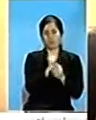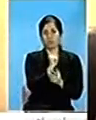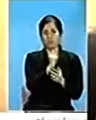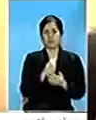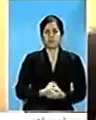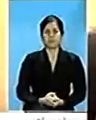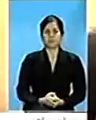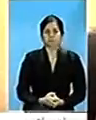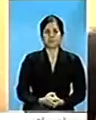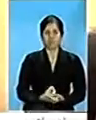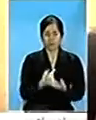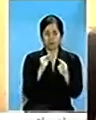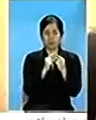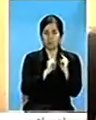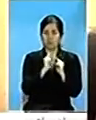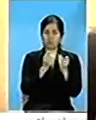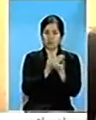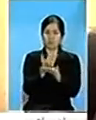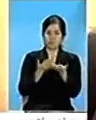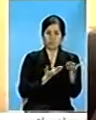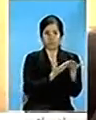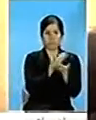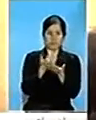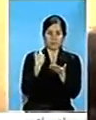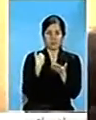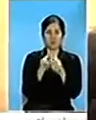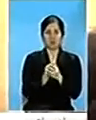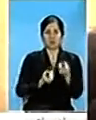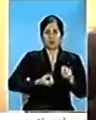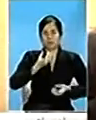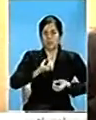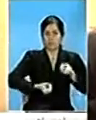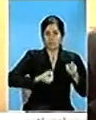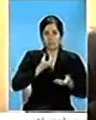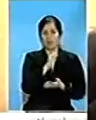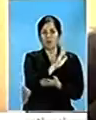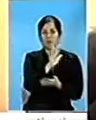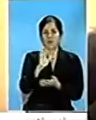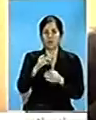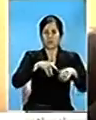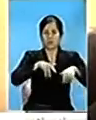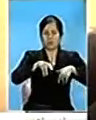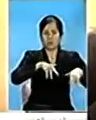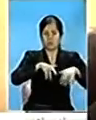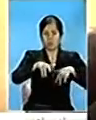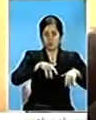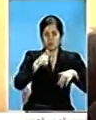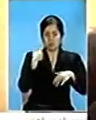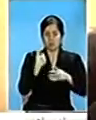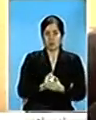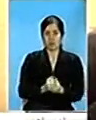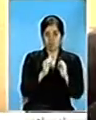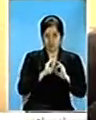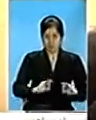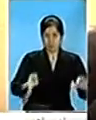าในการพูดคุยถกแถลงของประชาชนในชุมชนเขาควรจะเน้น